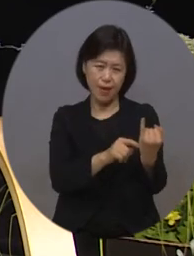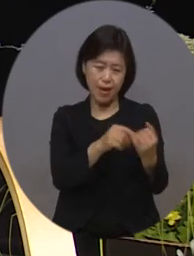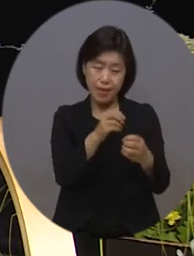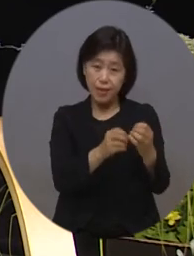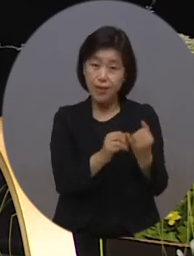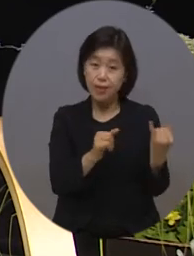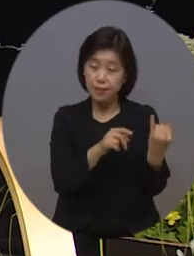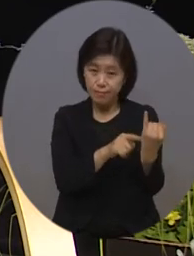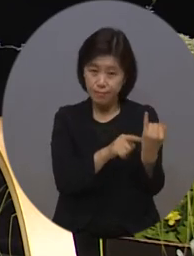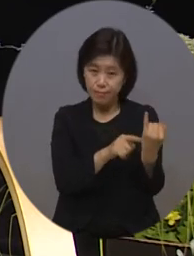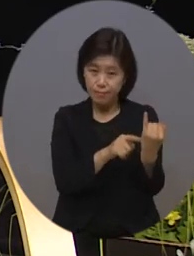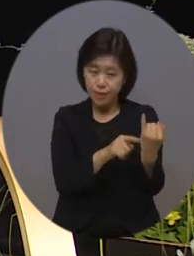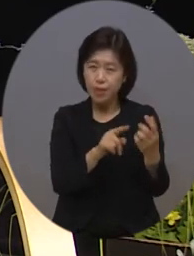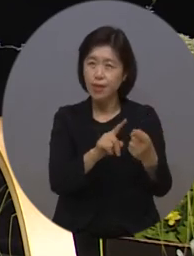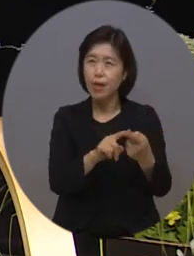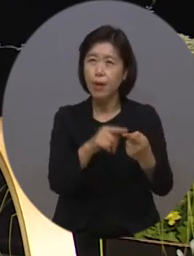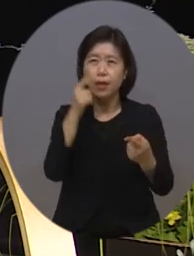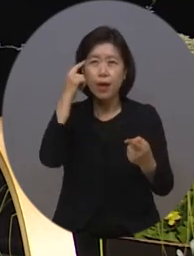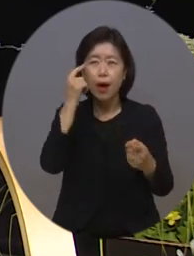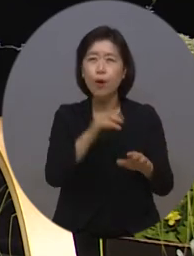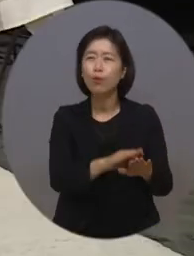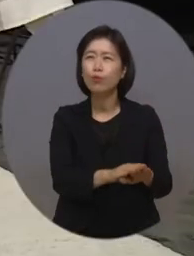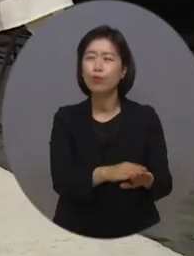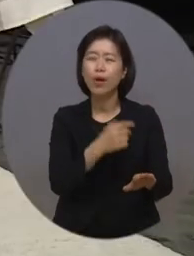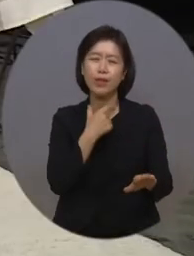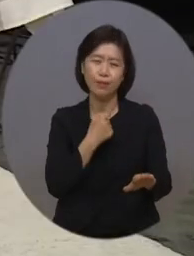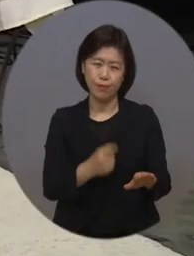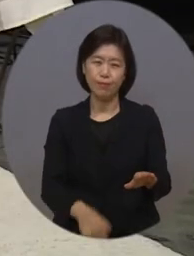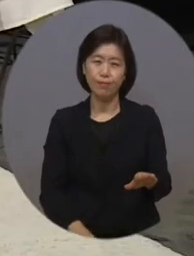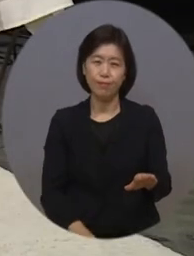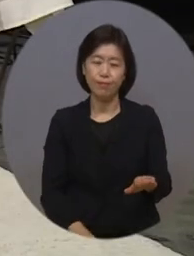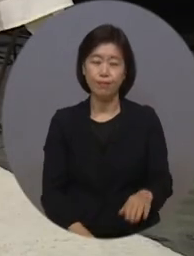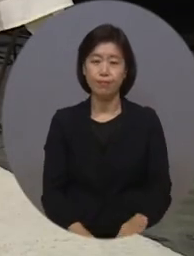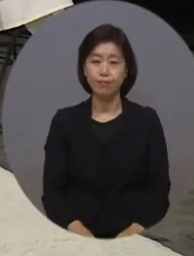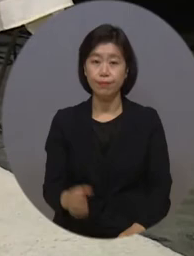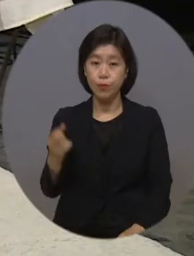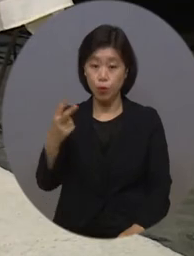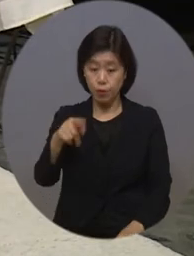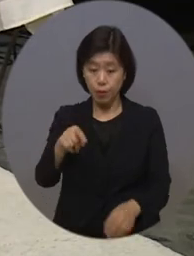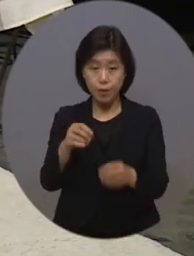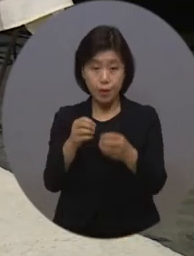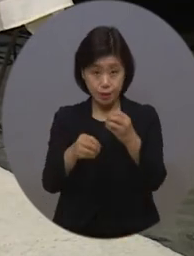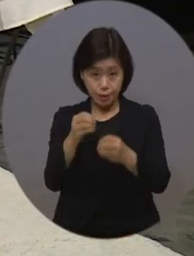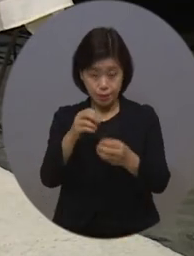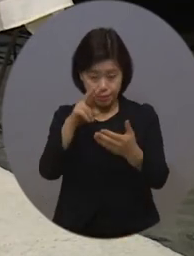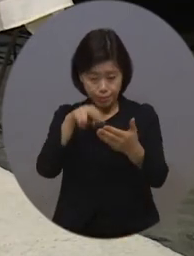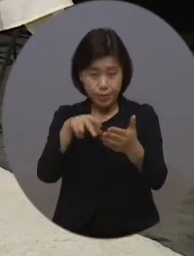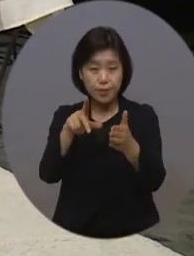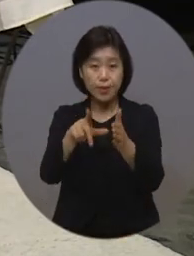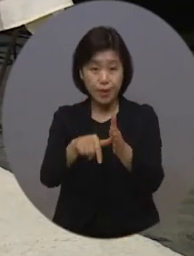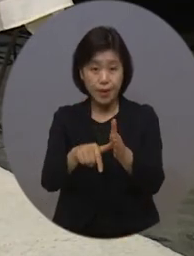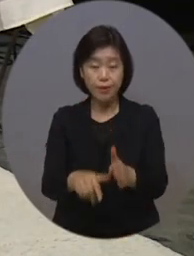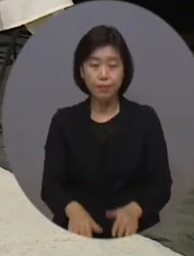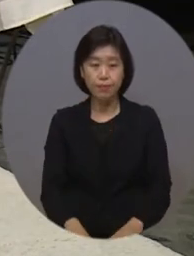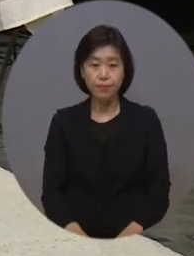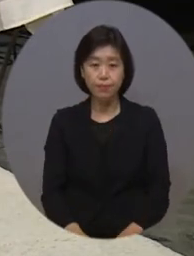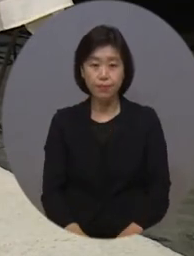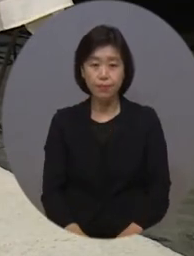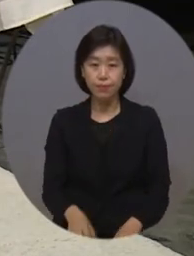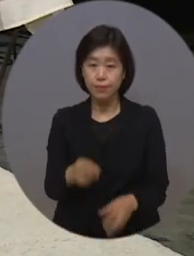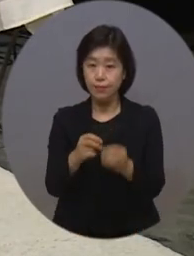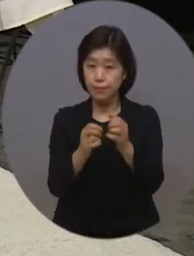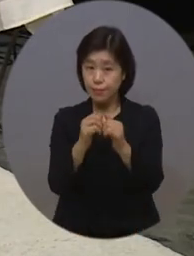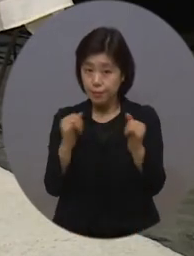게 싫어서였습니다. 또한 이 작품을 읽을 때 시인이나